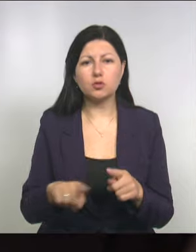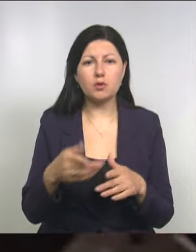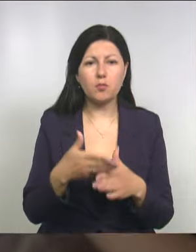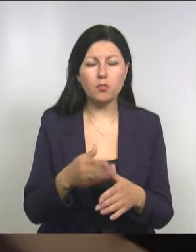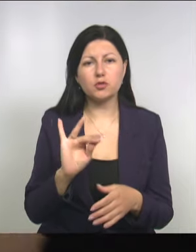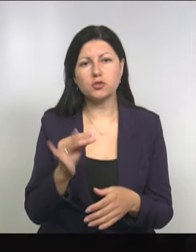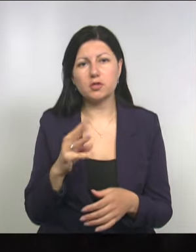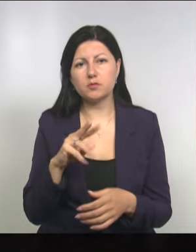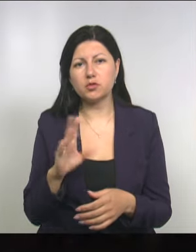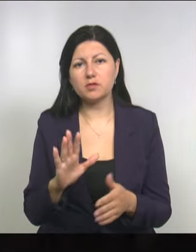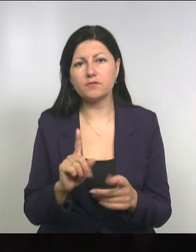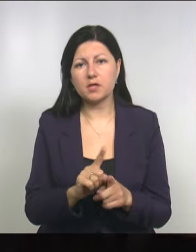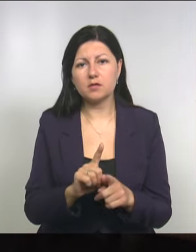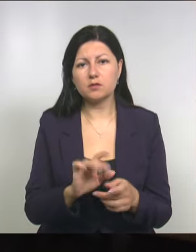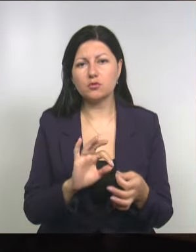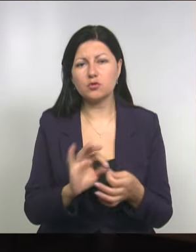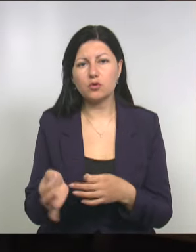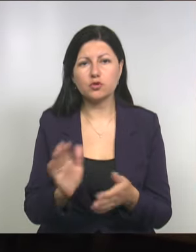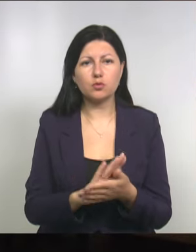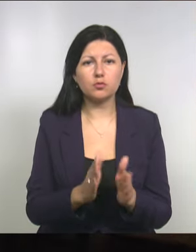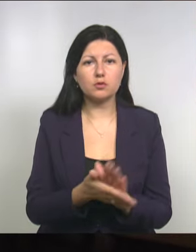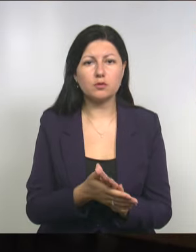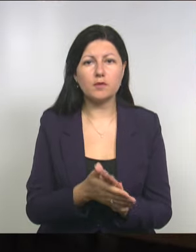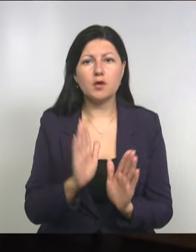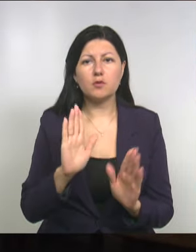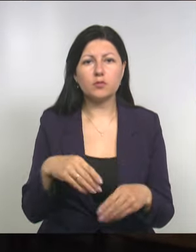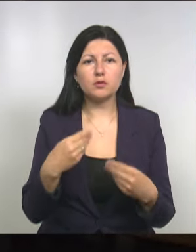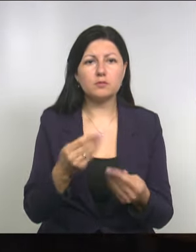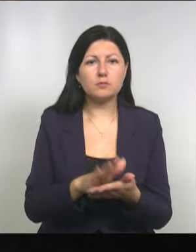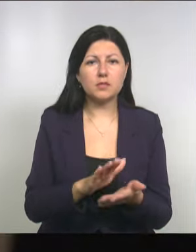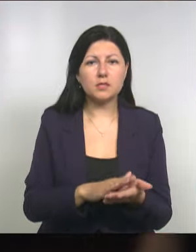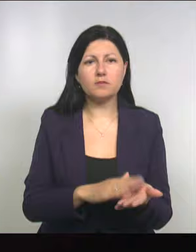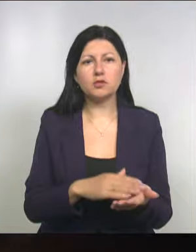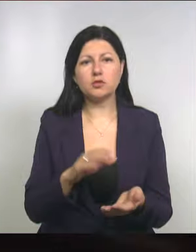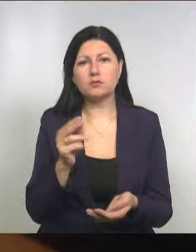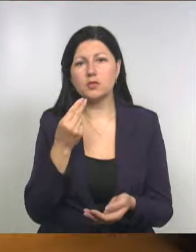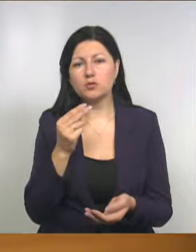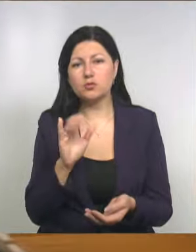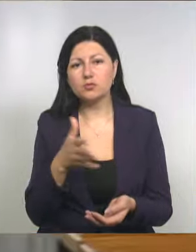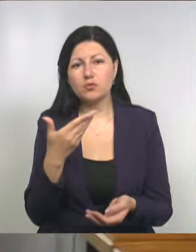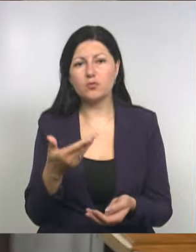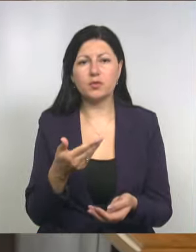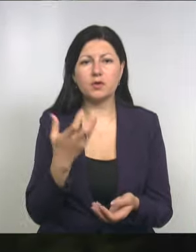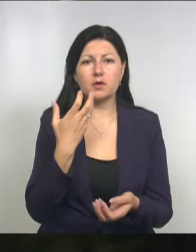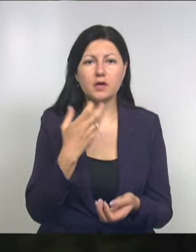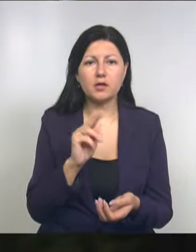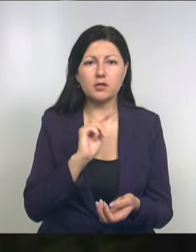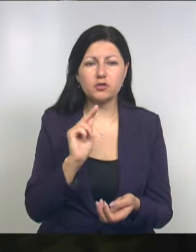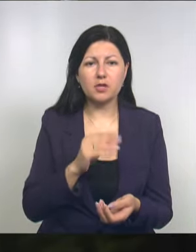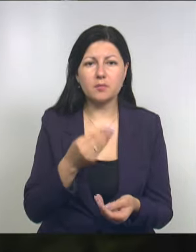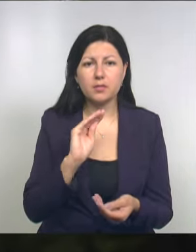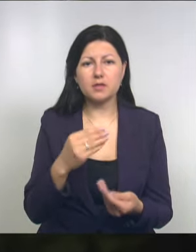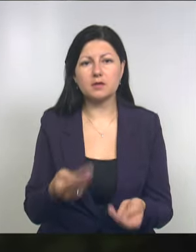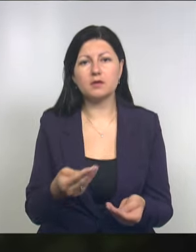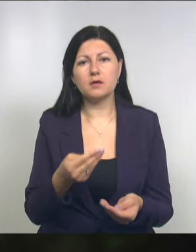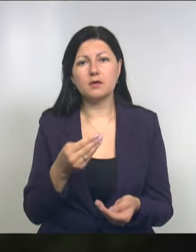в таких сложных условиях. Будем предлагать сэндвичи, супы, горячие напитки, как